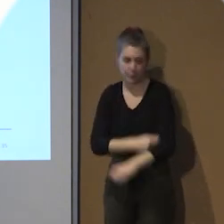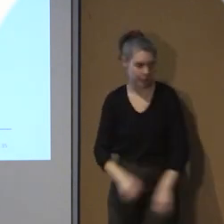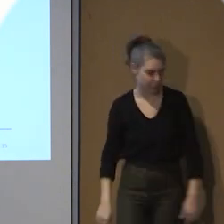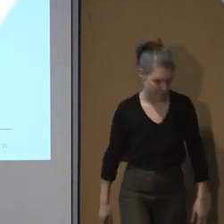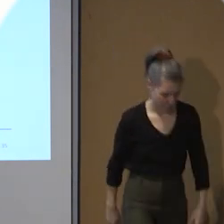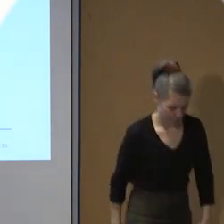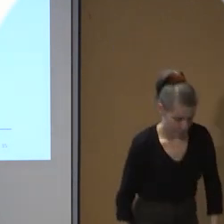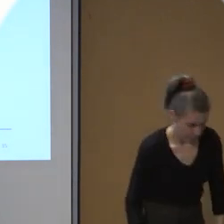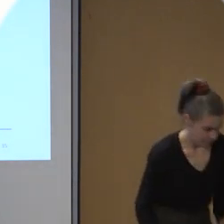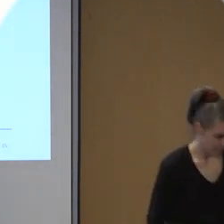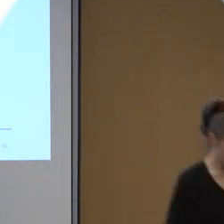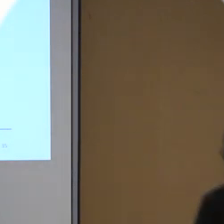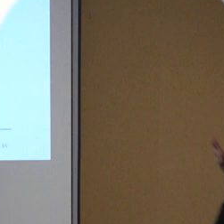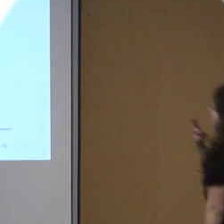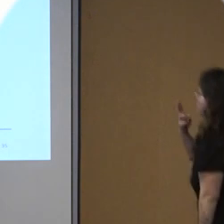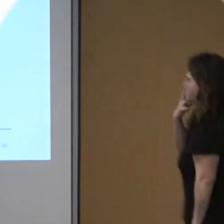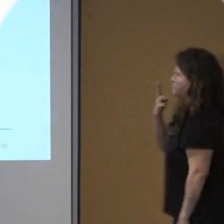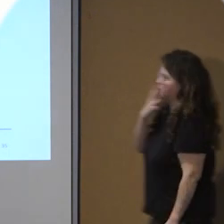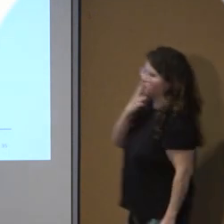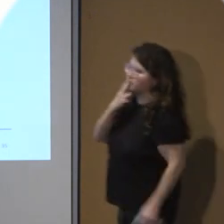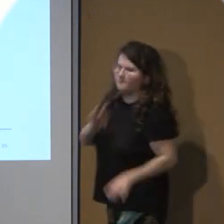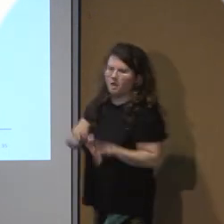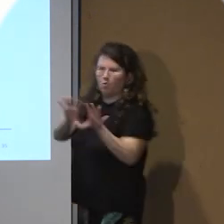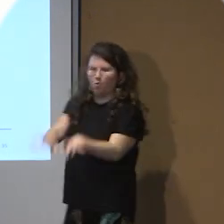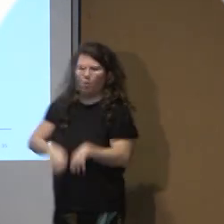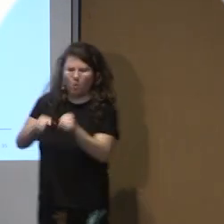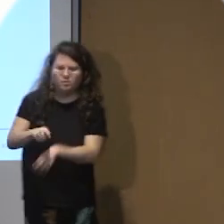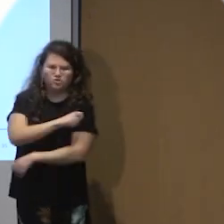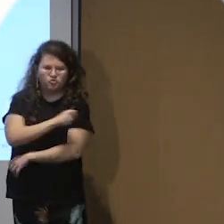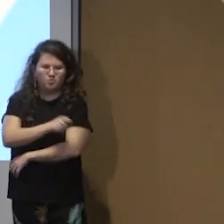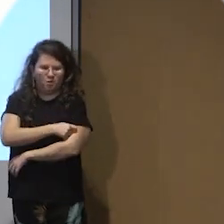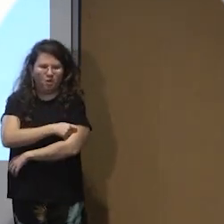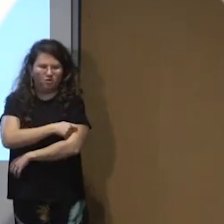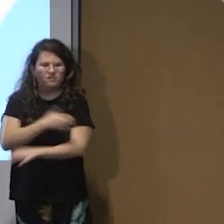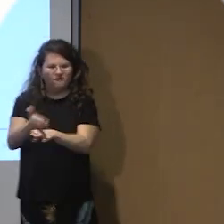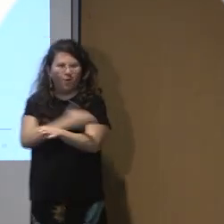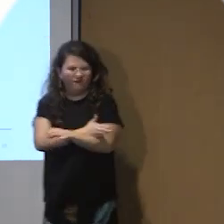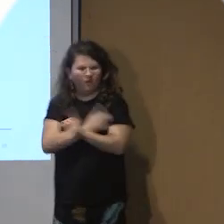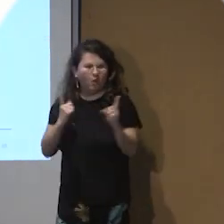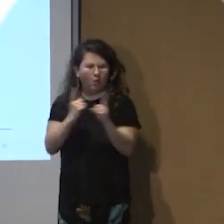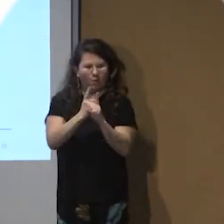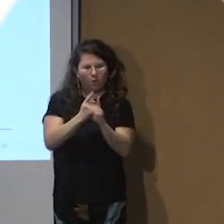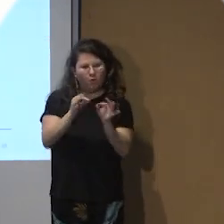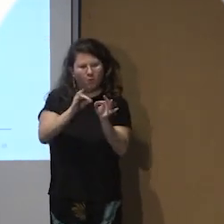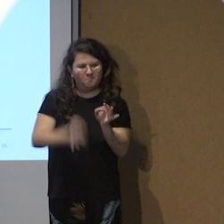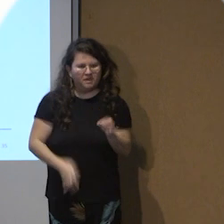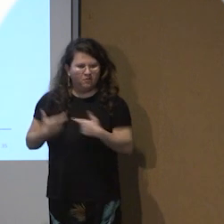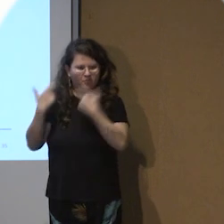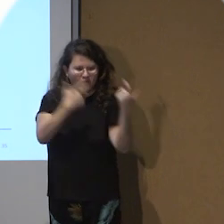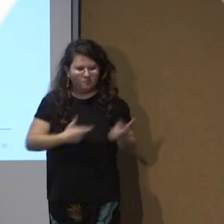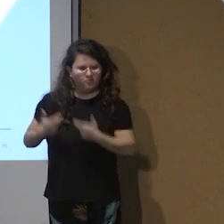la reprise sportive. On est toujours délicat sur une reprise sportive. Ça peut justifier de faire un bilan quand on a été déconditionné à